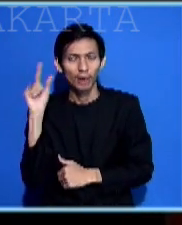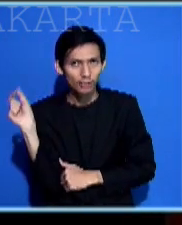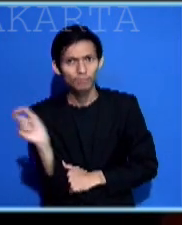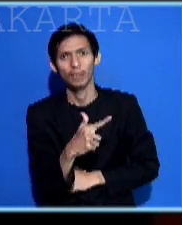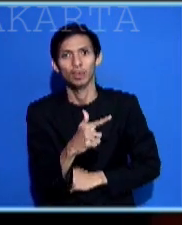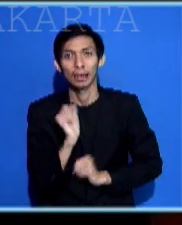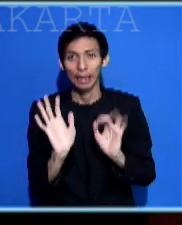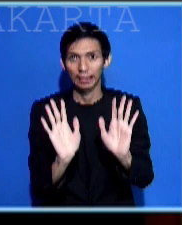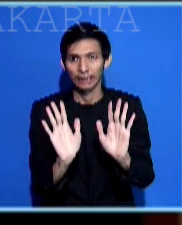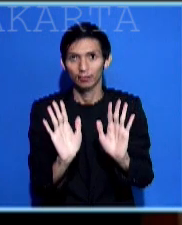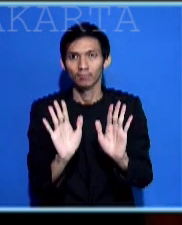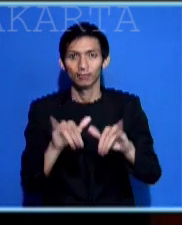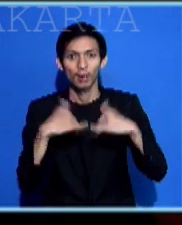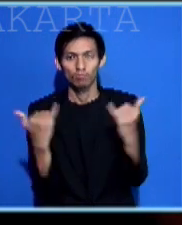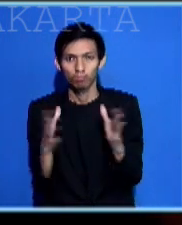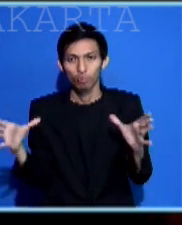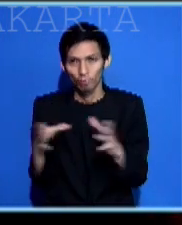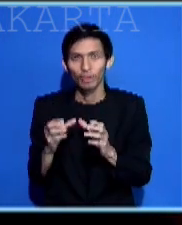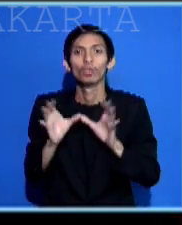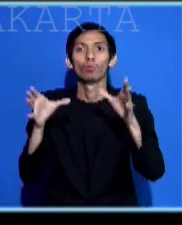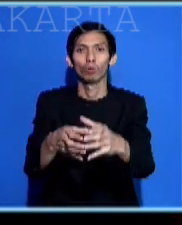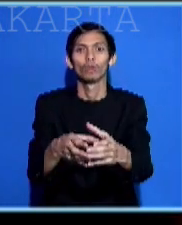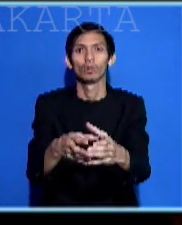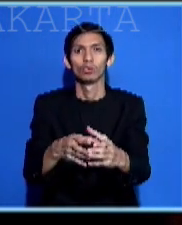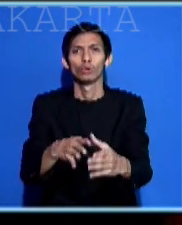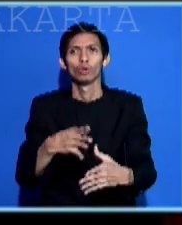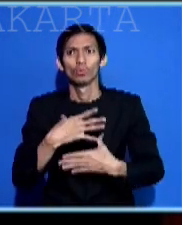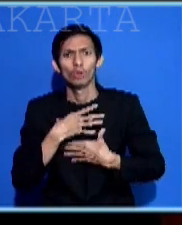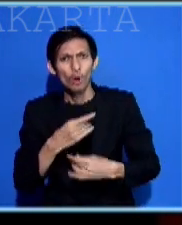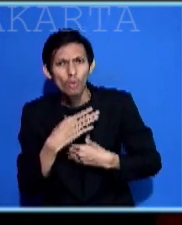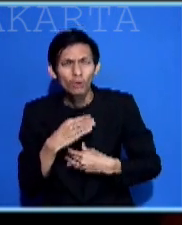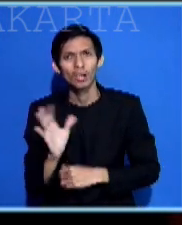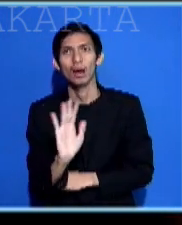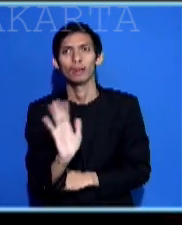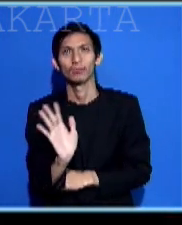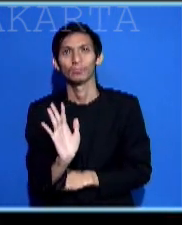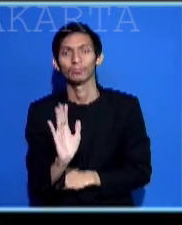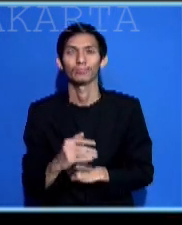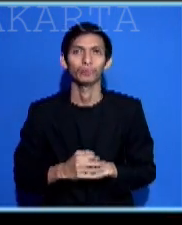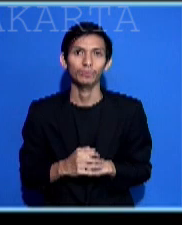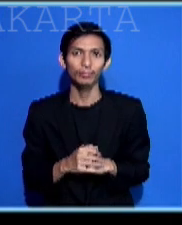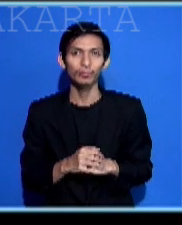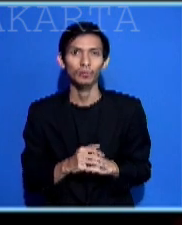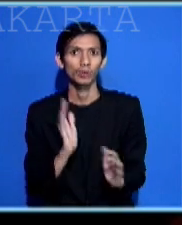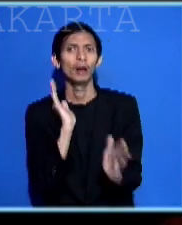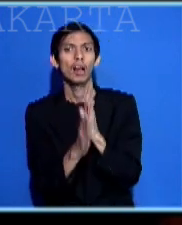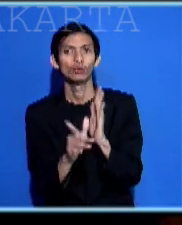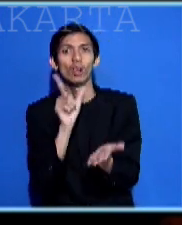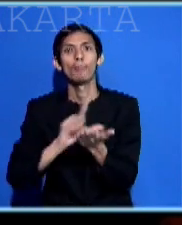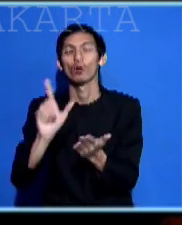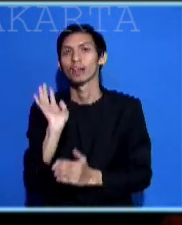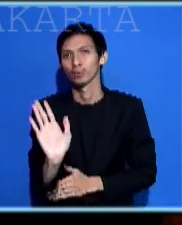tangani bersama-sama, jangan segan-segan dan jangan melakukan seadanya baik itu penyembelihan maupun jualan.